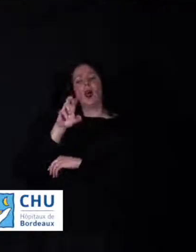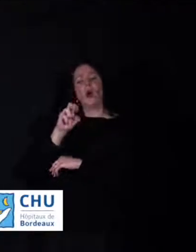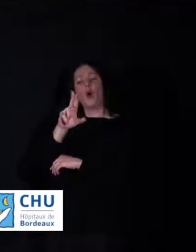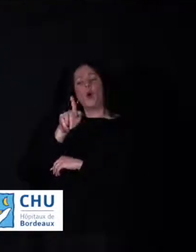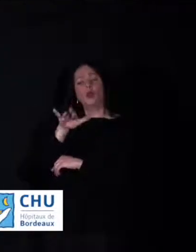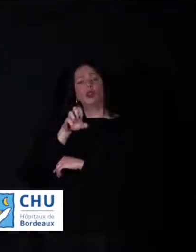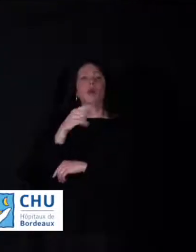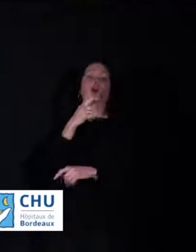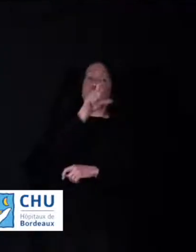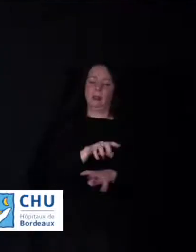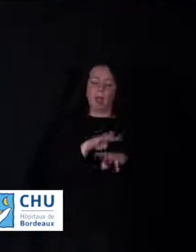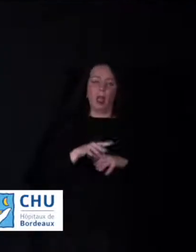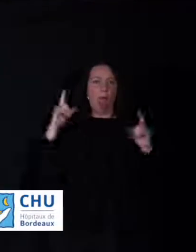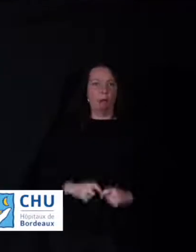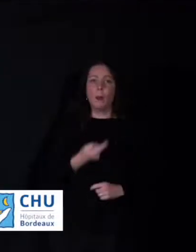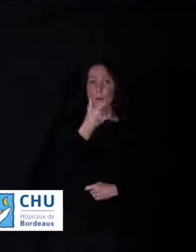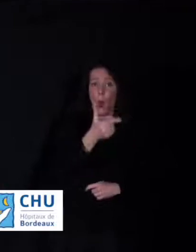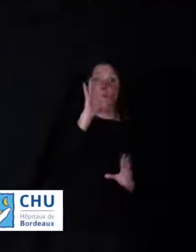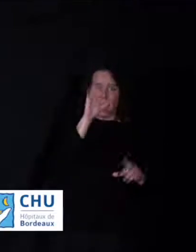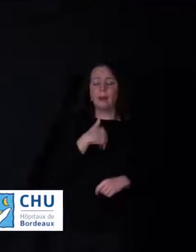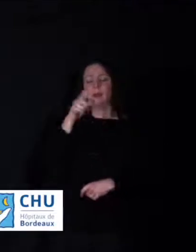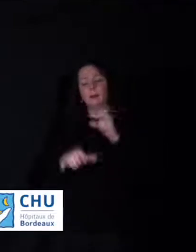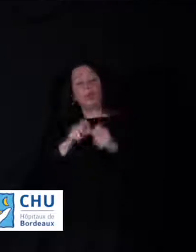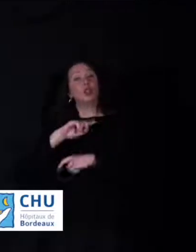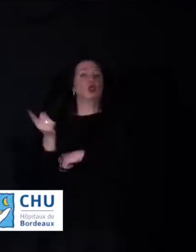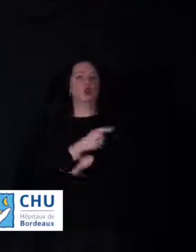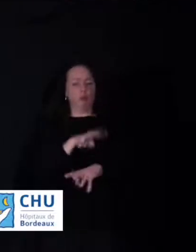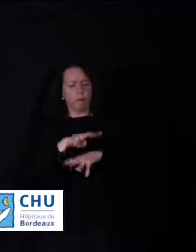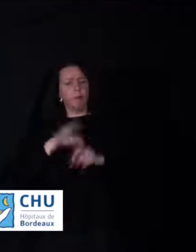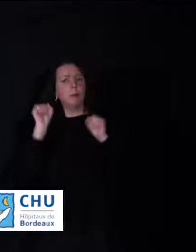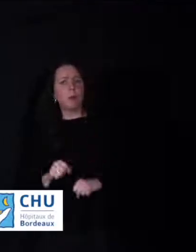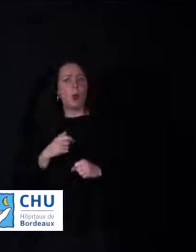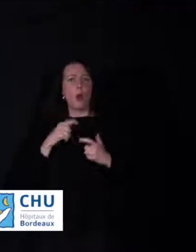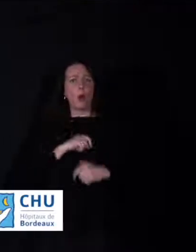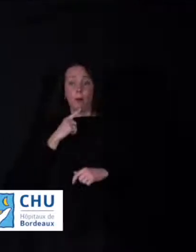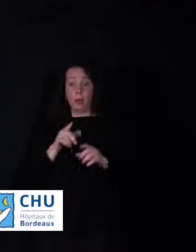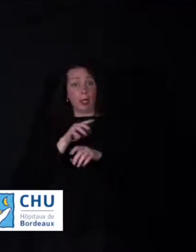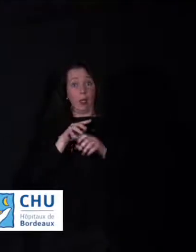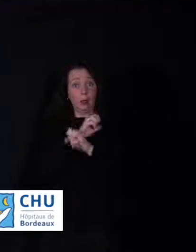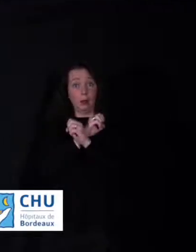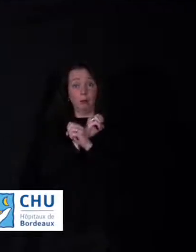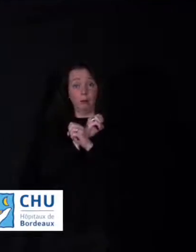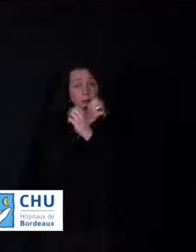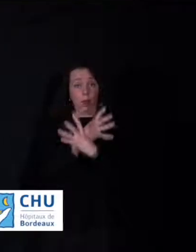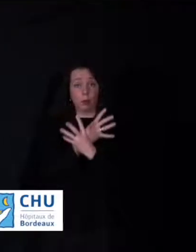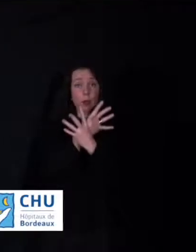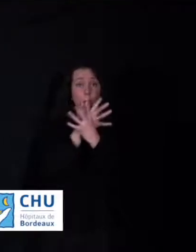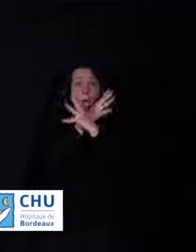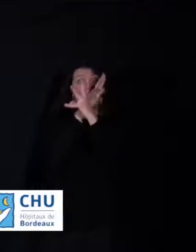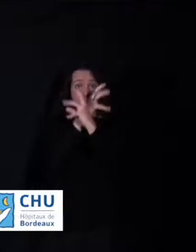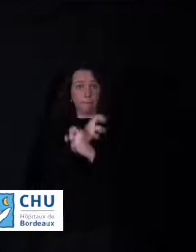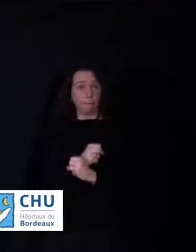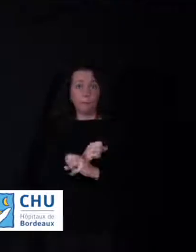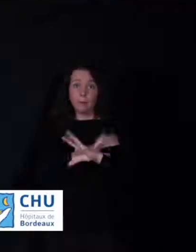les immunodéprimés. Et donc, si tous les immunocompétents se vaccinaient, on arrêterait la circulation du virus et ainsi, on protégerait